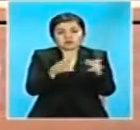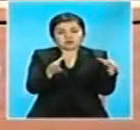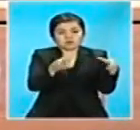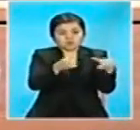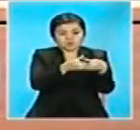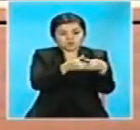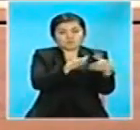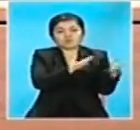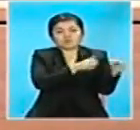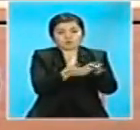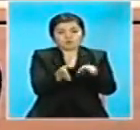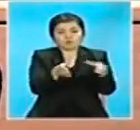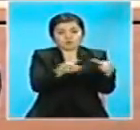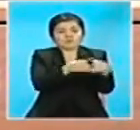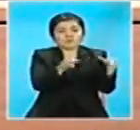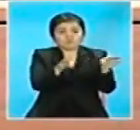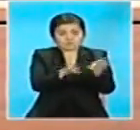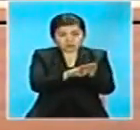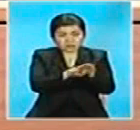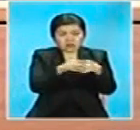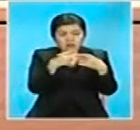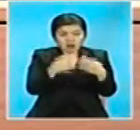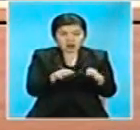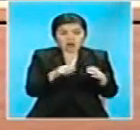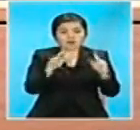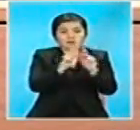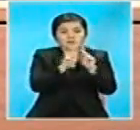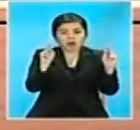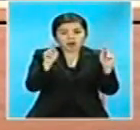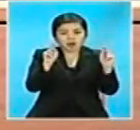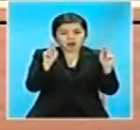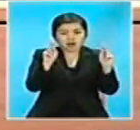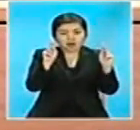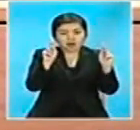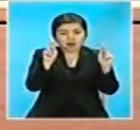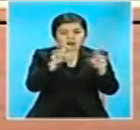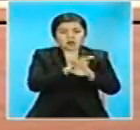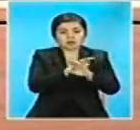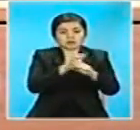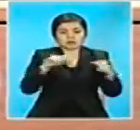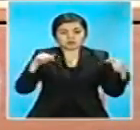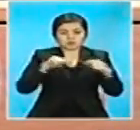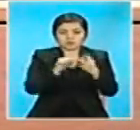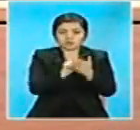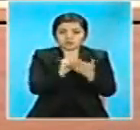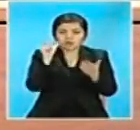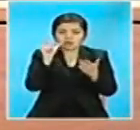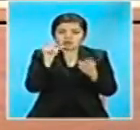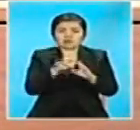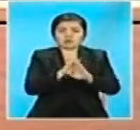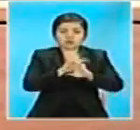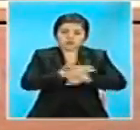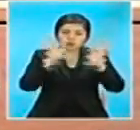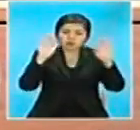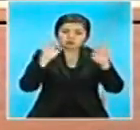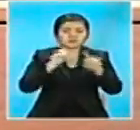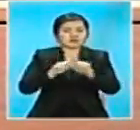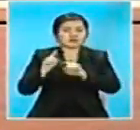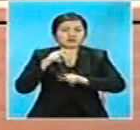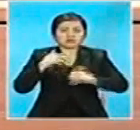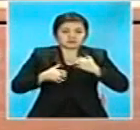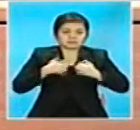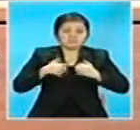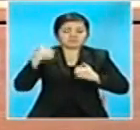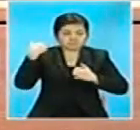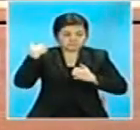การเพิกถอนสิทธิเลือกตั้งของกรรมการบริหารพรรคเนี่ยนะครับผมเชื่อว่าหลายท่านคงจะอึดอัดนะครับในเรื่องนี้เ